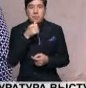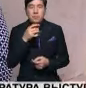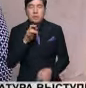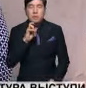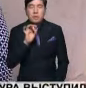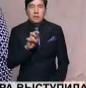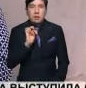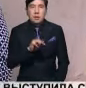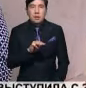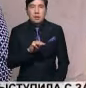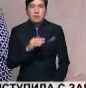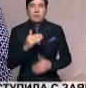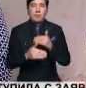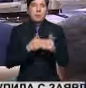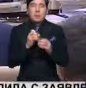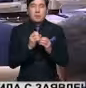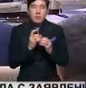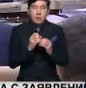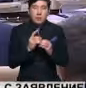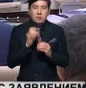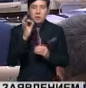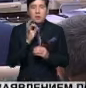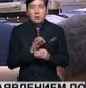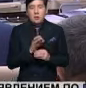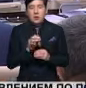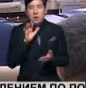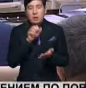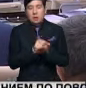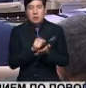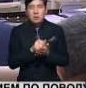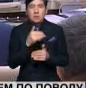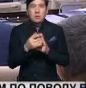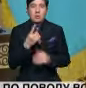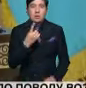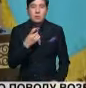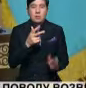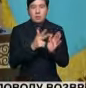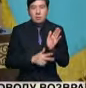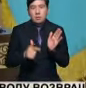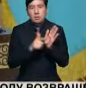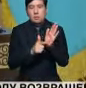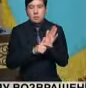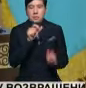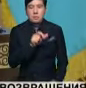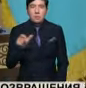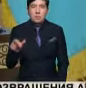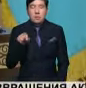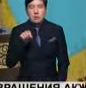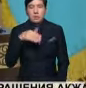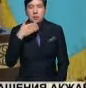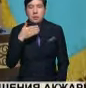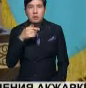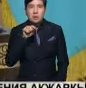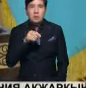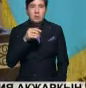информационных технологий выросло на 11%, а занятость в этом секторе достигла 187 тысяч человек. По его словам, повышение